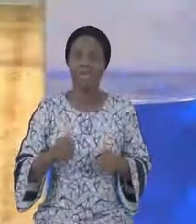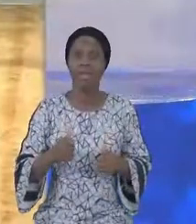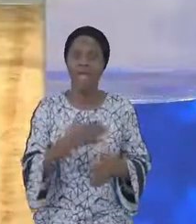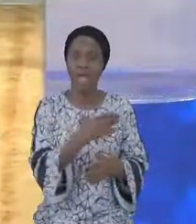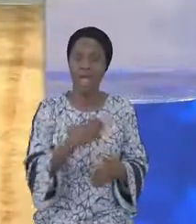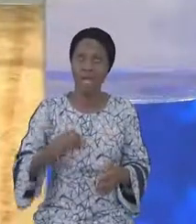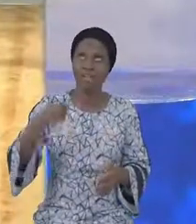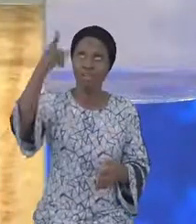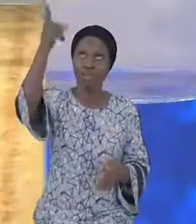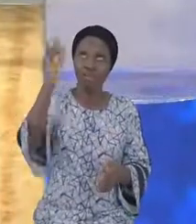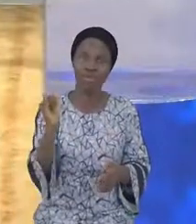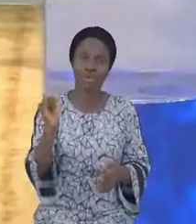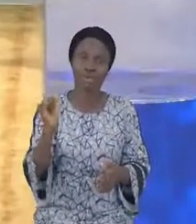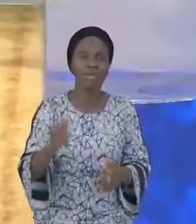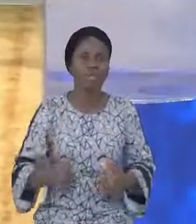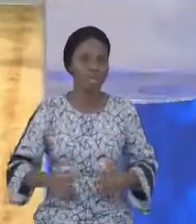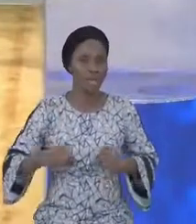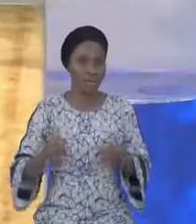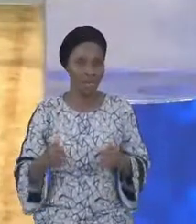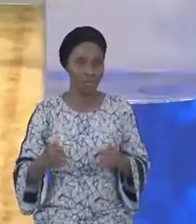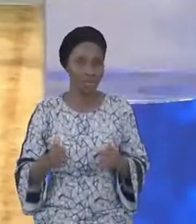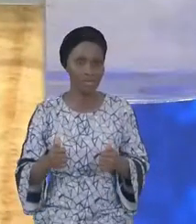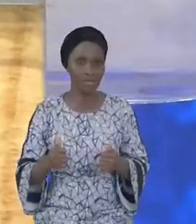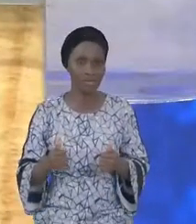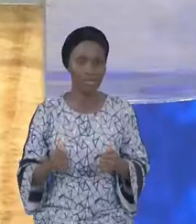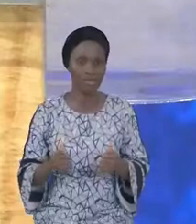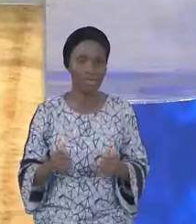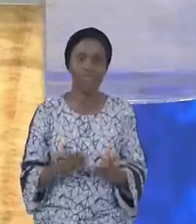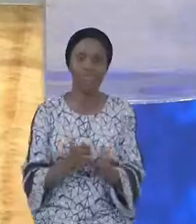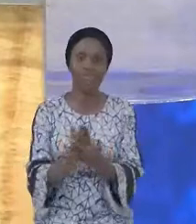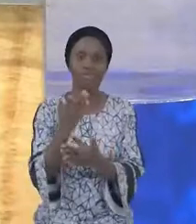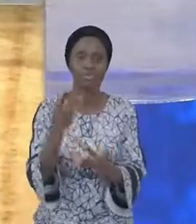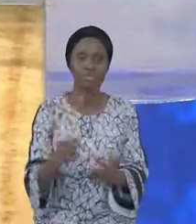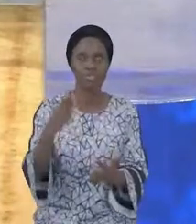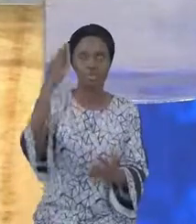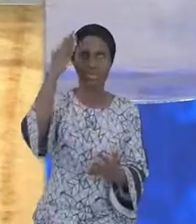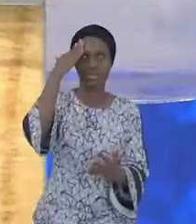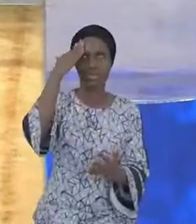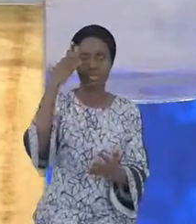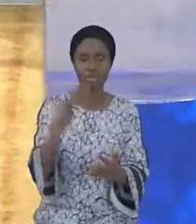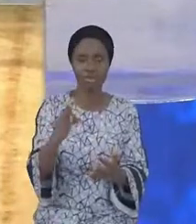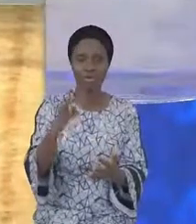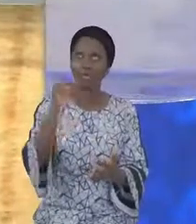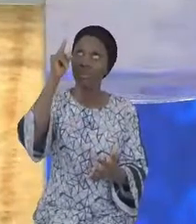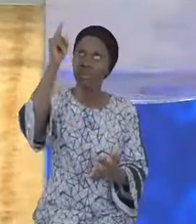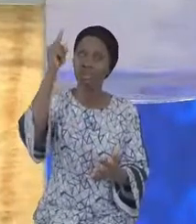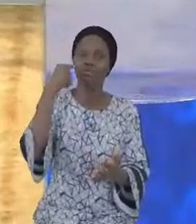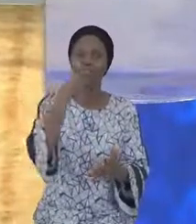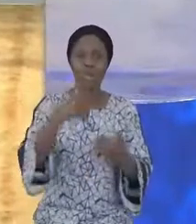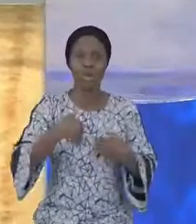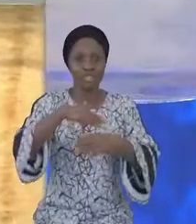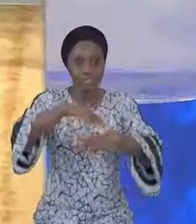à la piété au moyen de la connaissance de celui qui nous a